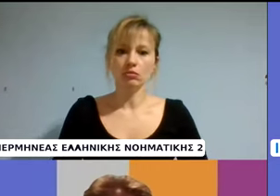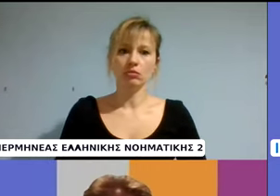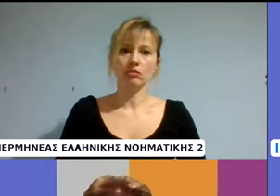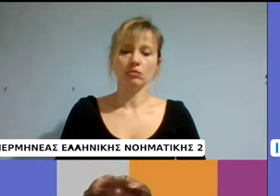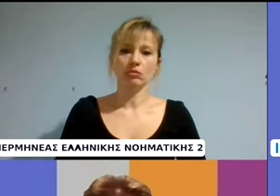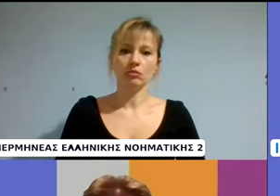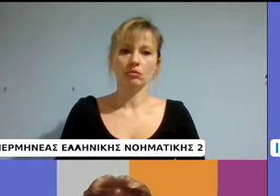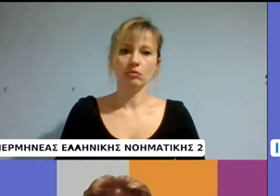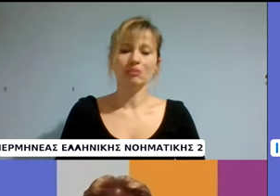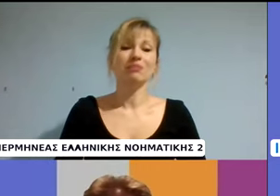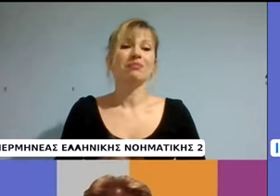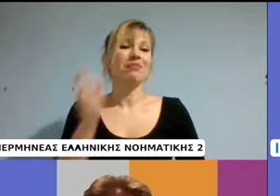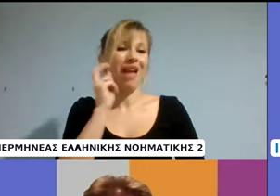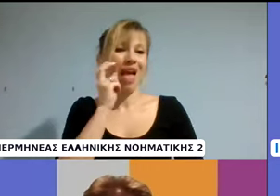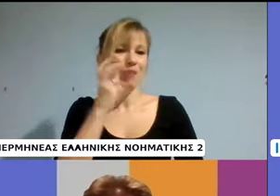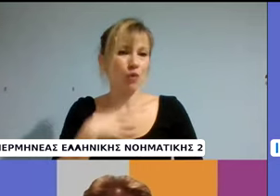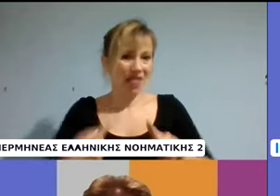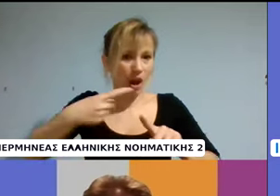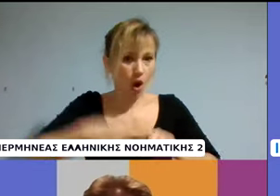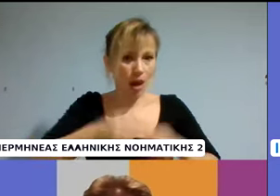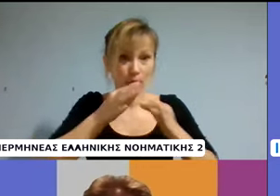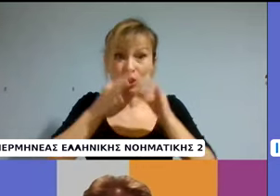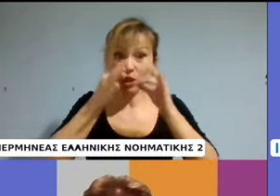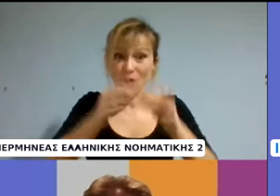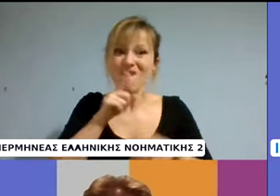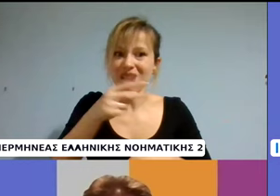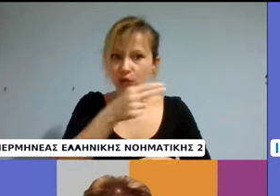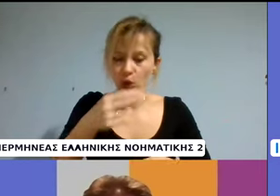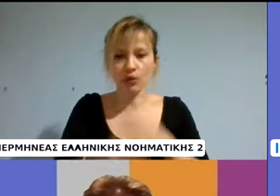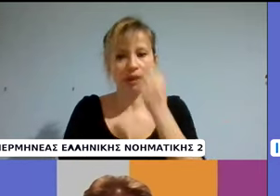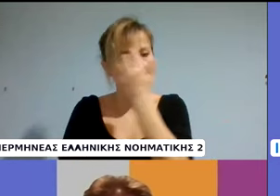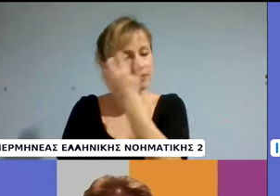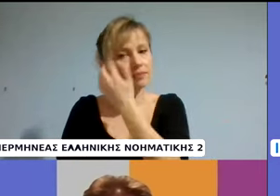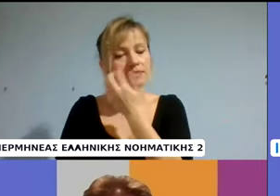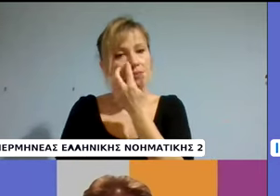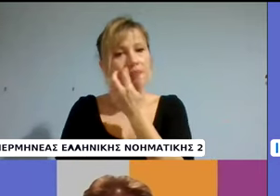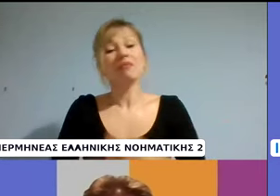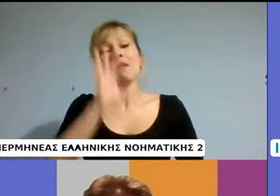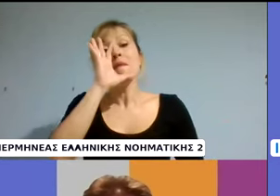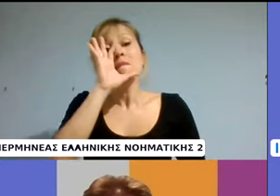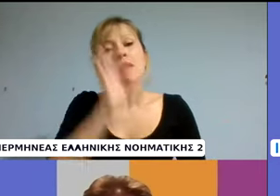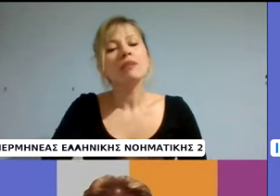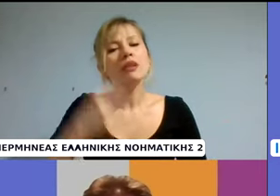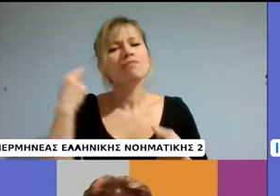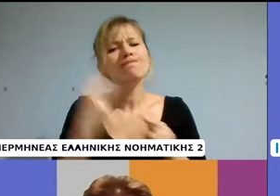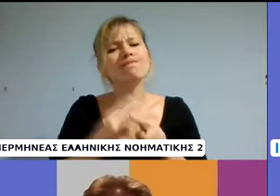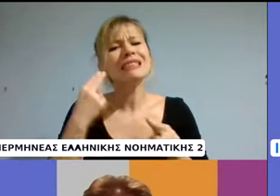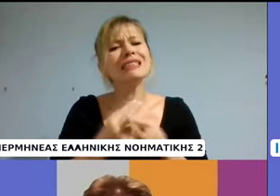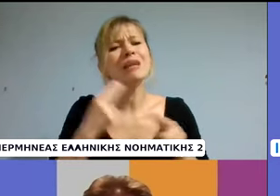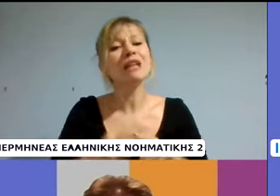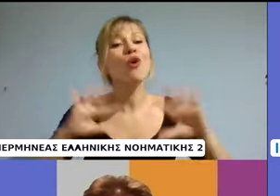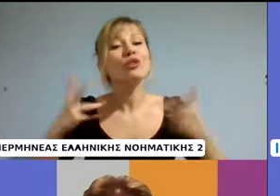Αν μπορώ να προσθέσω μία τελευταία σημείωση πάνω σε αυτό, είναι πάρα πολύ σημαντικός ο ρόλος των